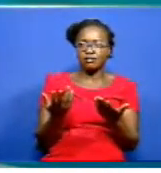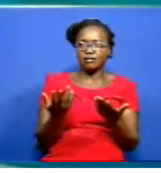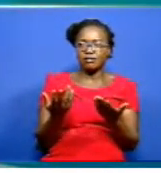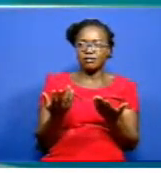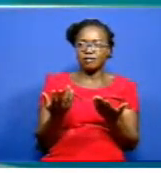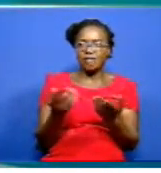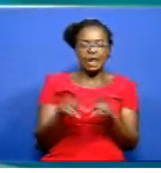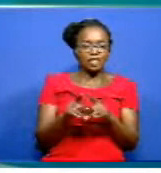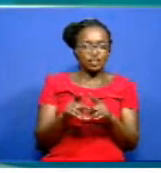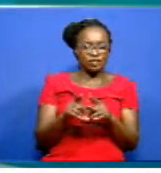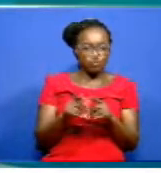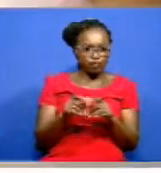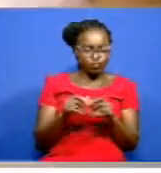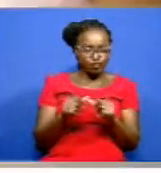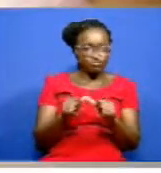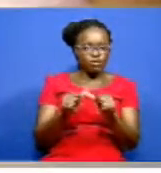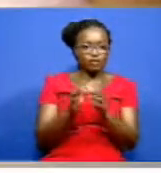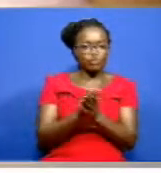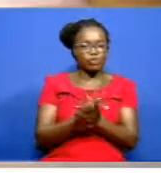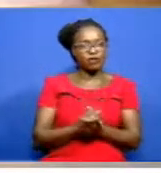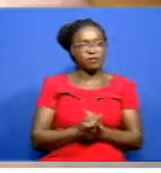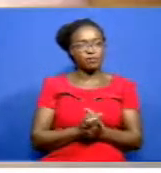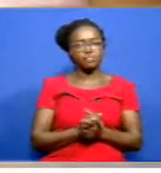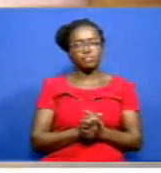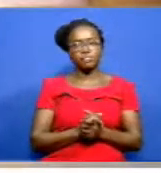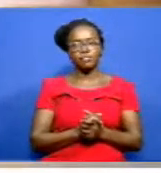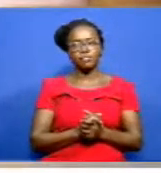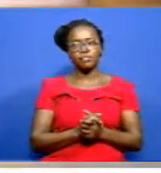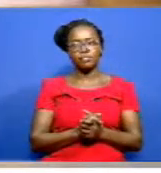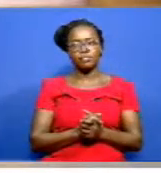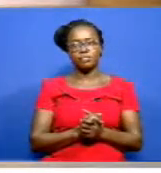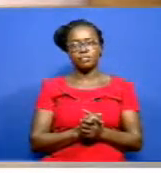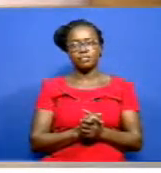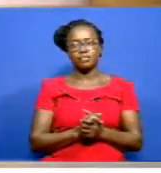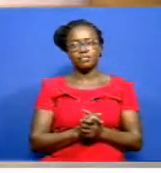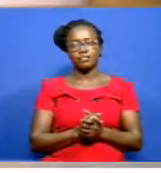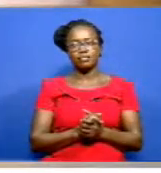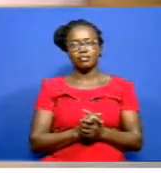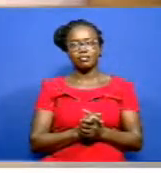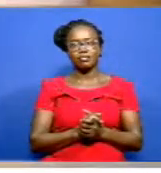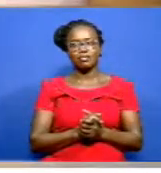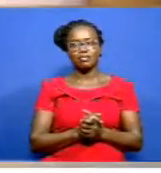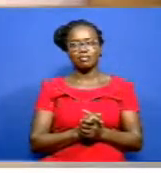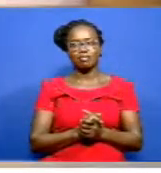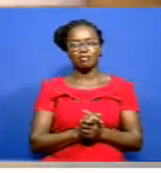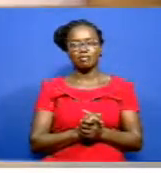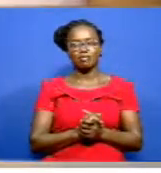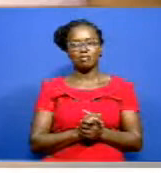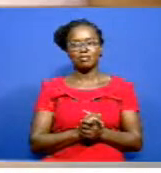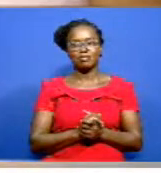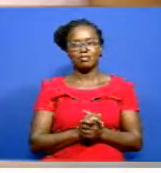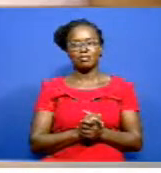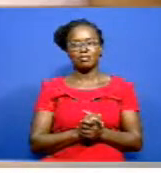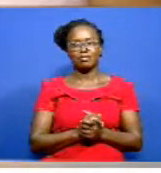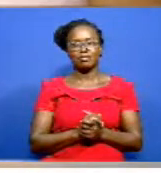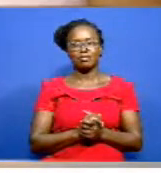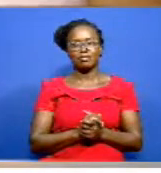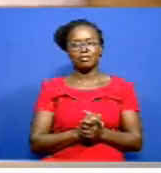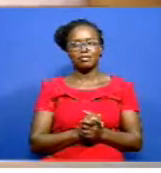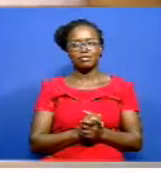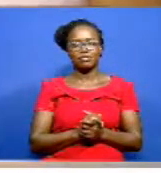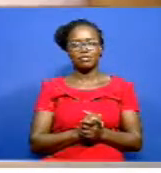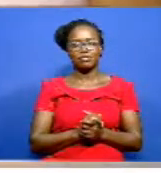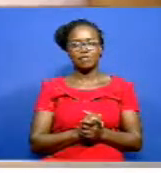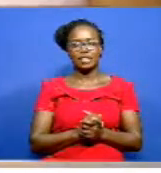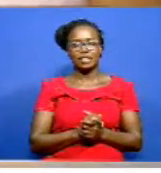maintenance. Ndio. Nancy, labda najua unataka kuchangia swala hilo la dhulma za kijinsia hasa